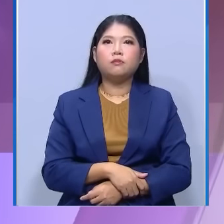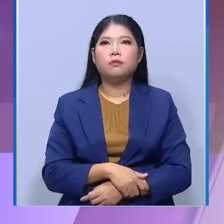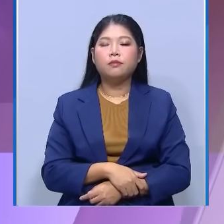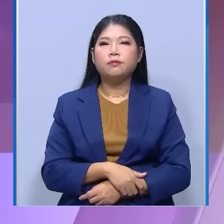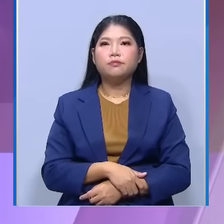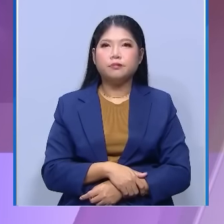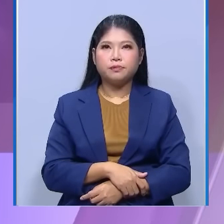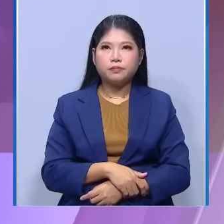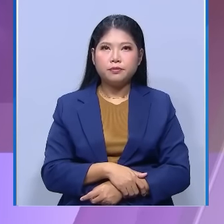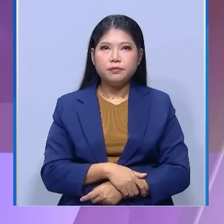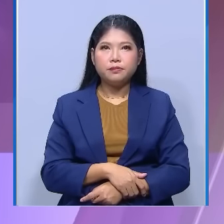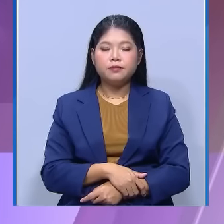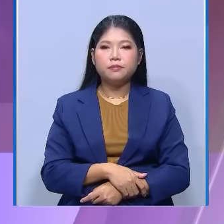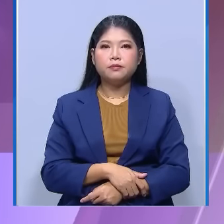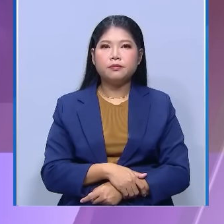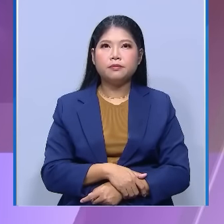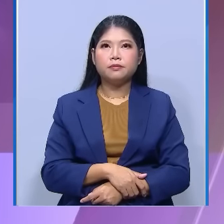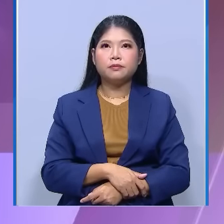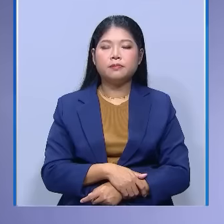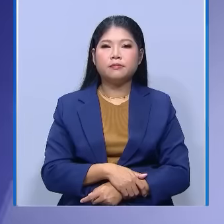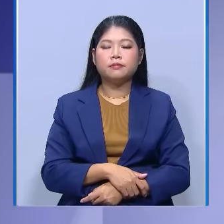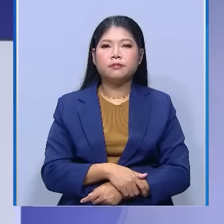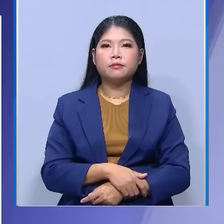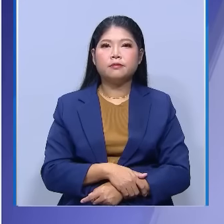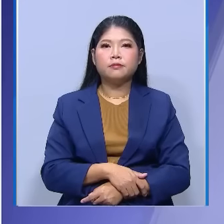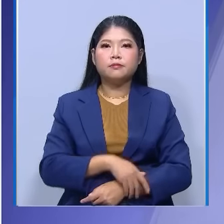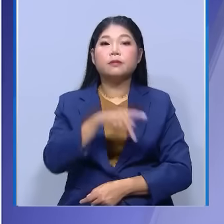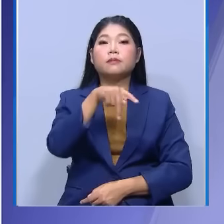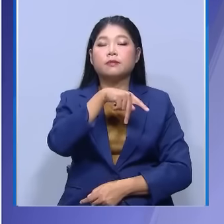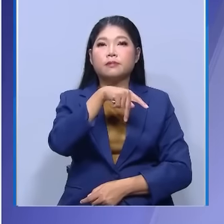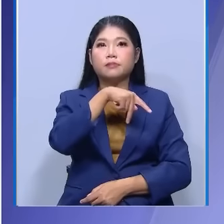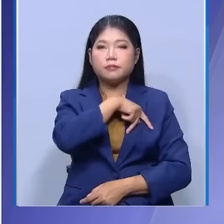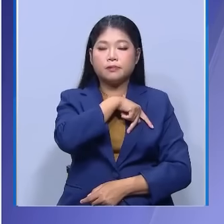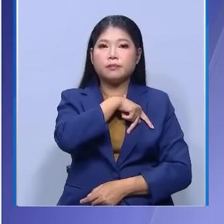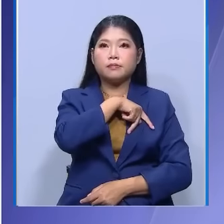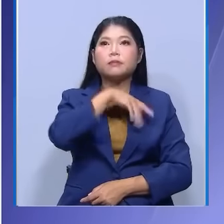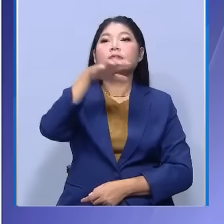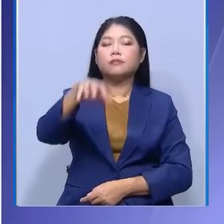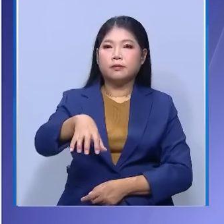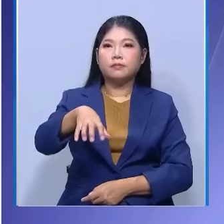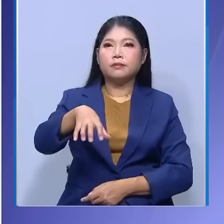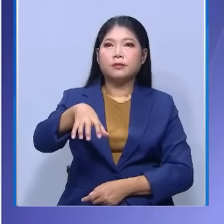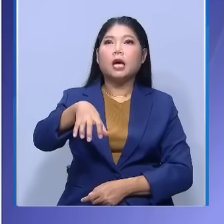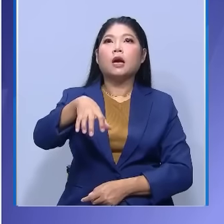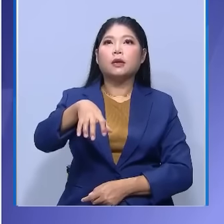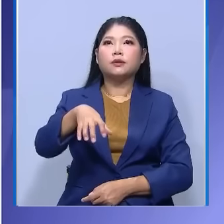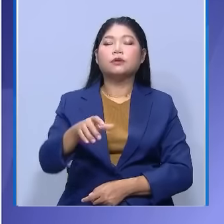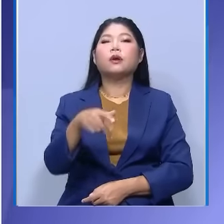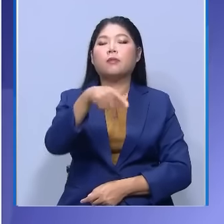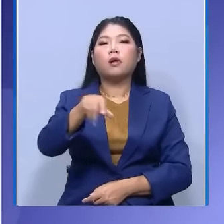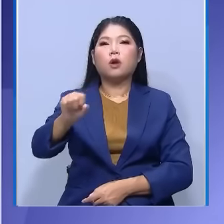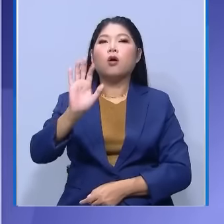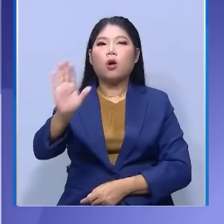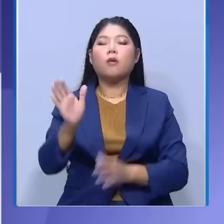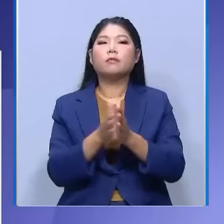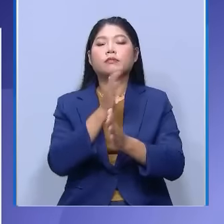ยนะคะเรื่องนี้ค่ะทางสำนักงานพระพุทธศาสนาแห่งชาติหรือพศเนี่ยขอให้เจ้าคณะจังหวัดเชียงรายพิจารณาตรวจสอบ